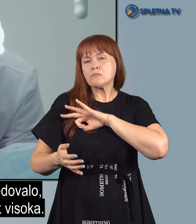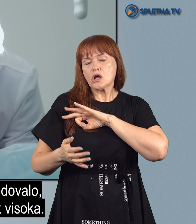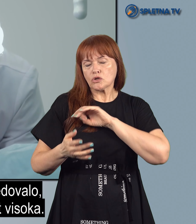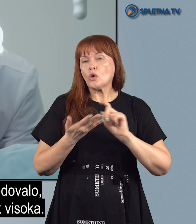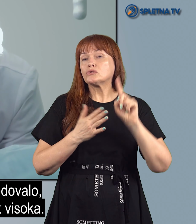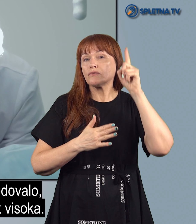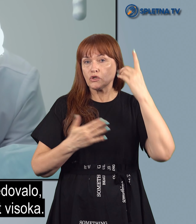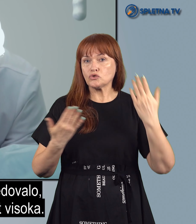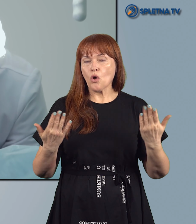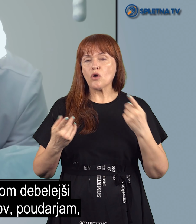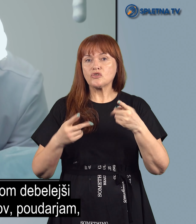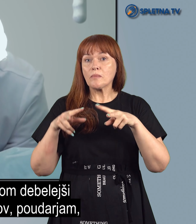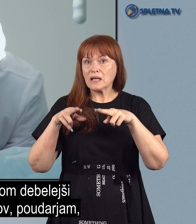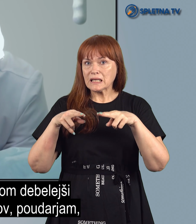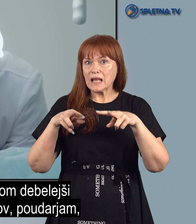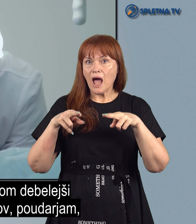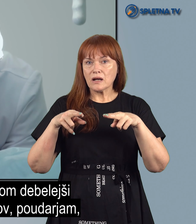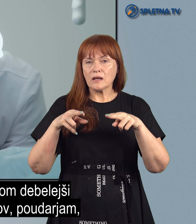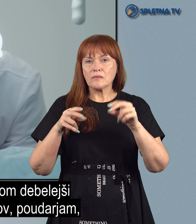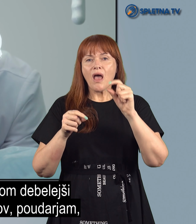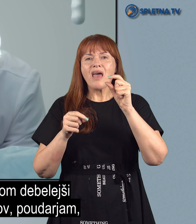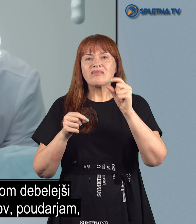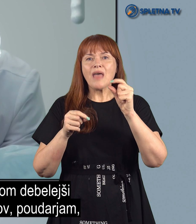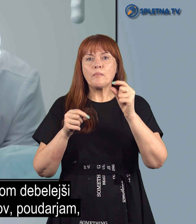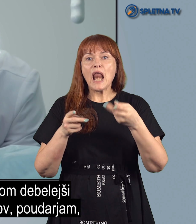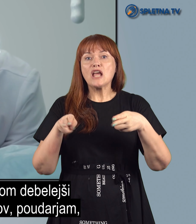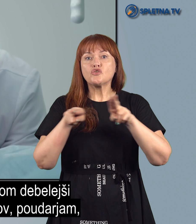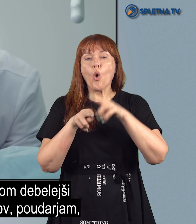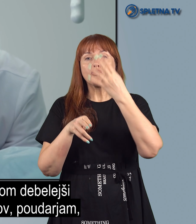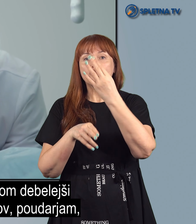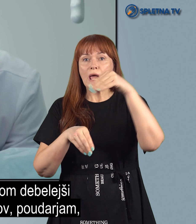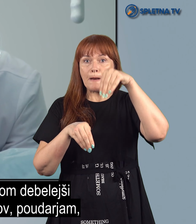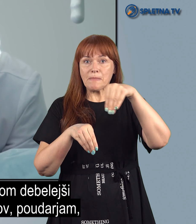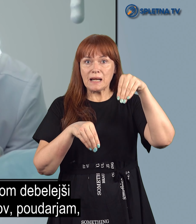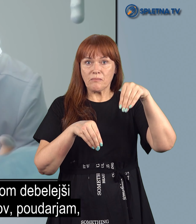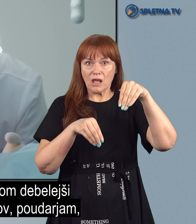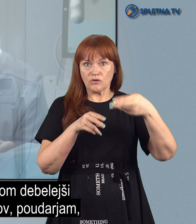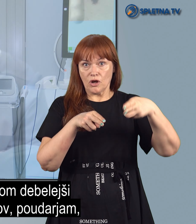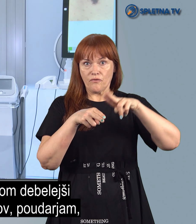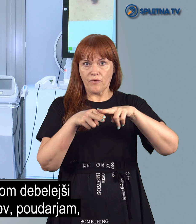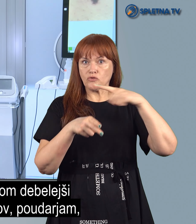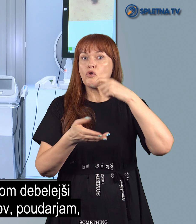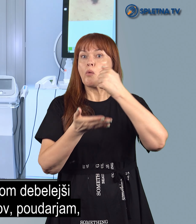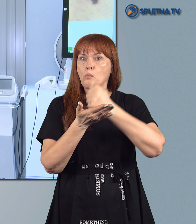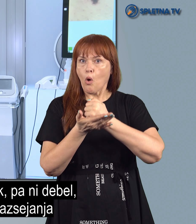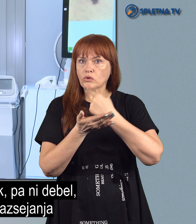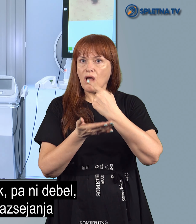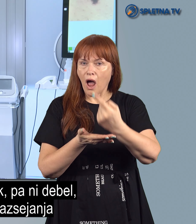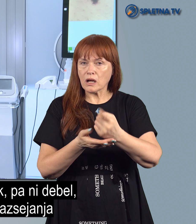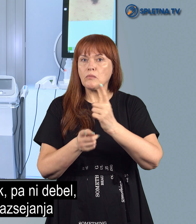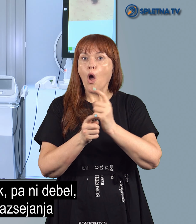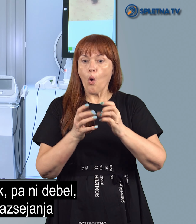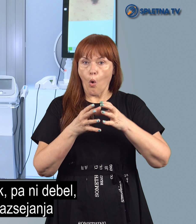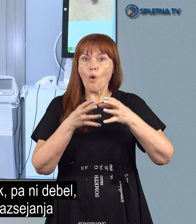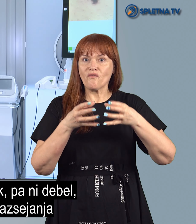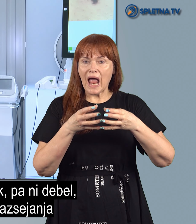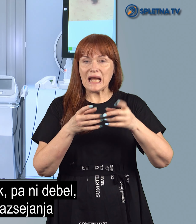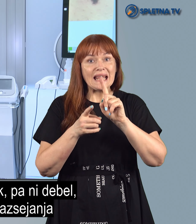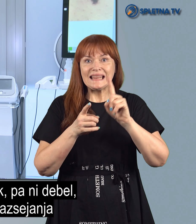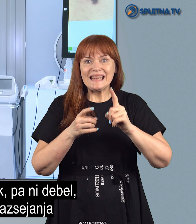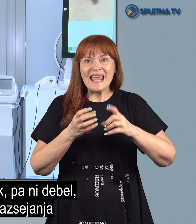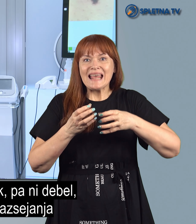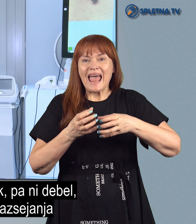visoka. Če pa je ta melanom recimo debelejši od 4 mm, poudarjam, lahko je tudi velik,